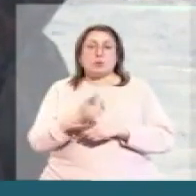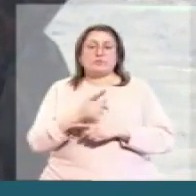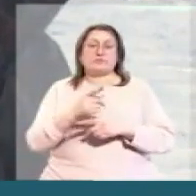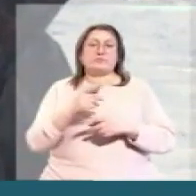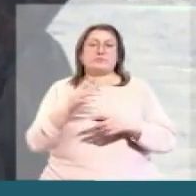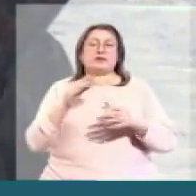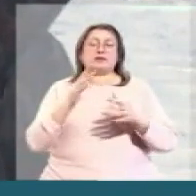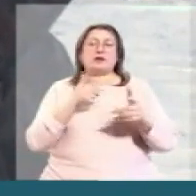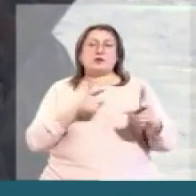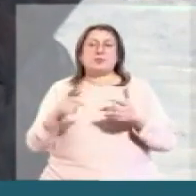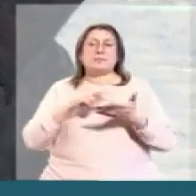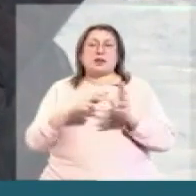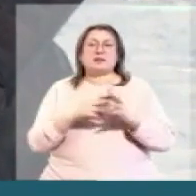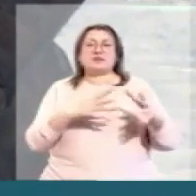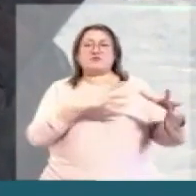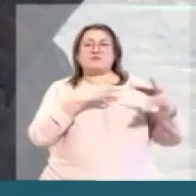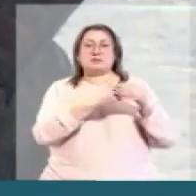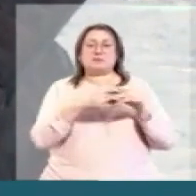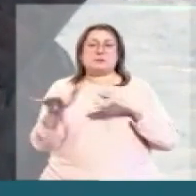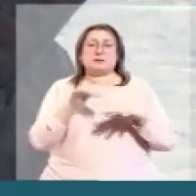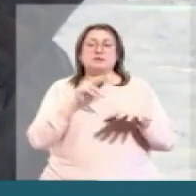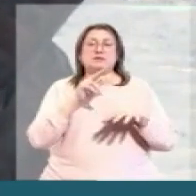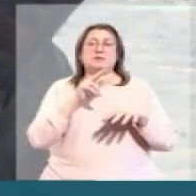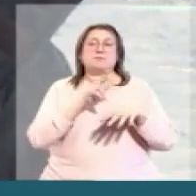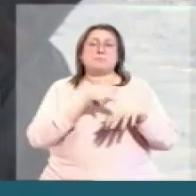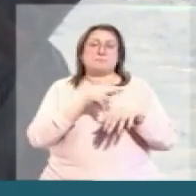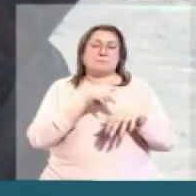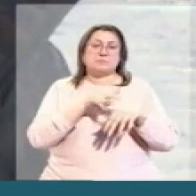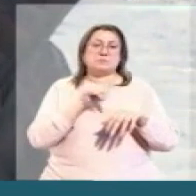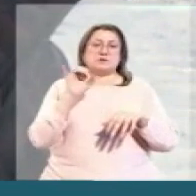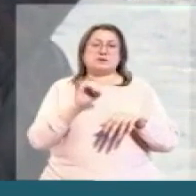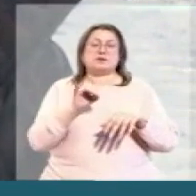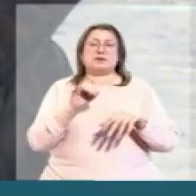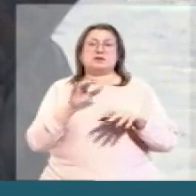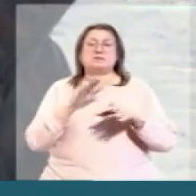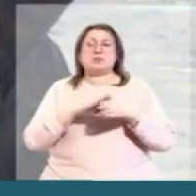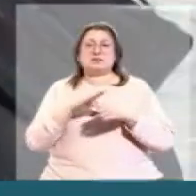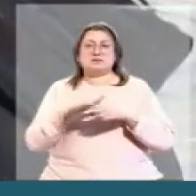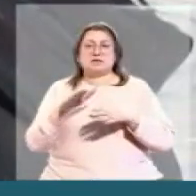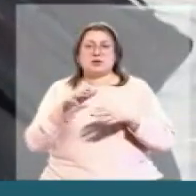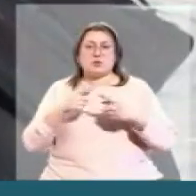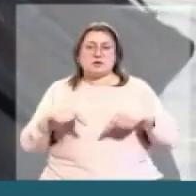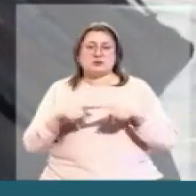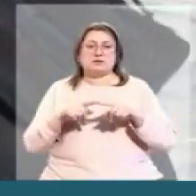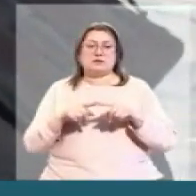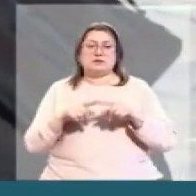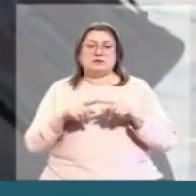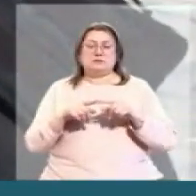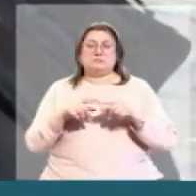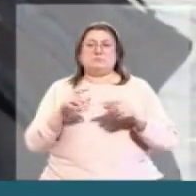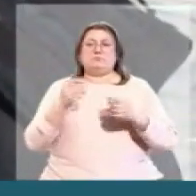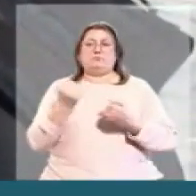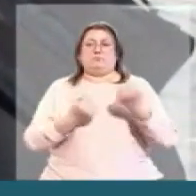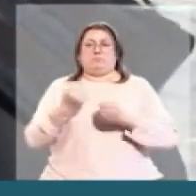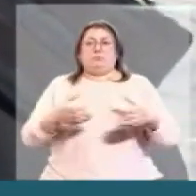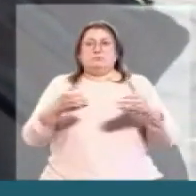разработан план совместных мероприятий совместно с сотрудниками органов внутренних дел, а также местными исполнительными органами. Организованы совместные мобильные